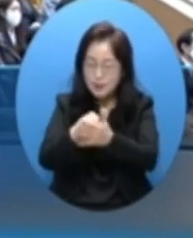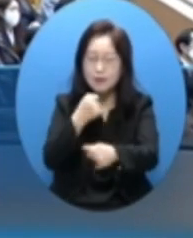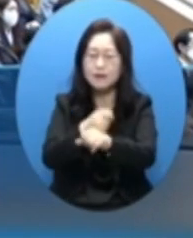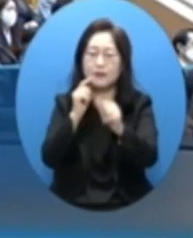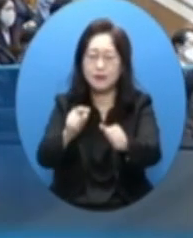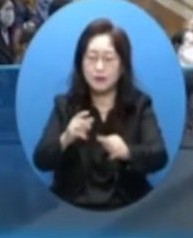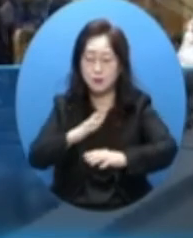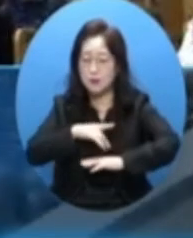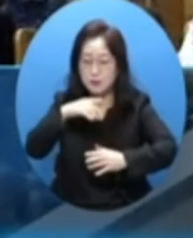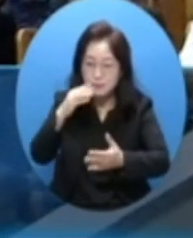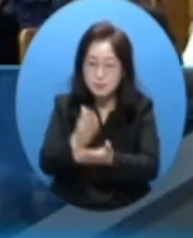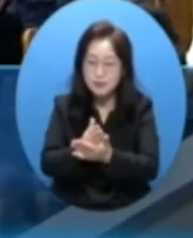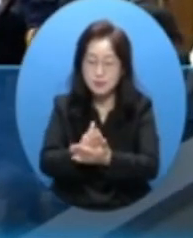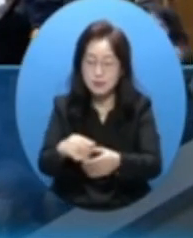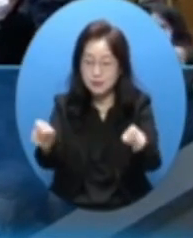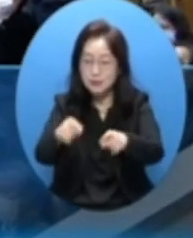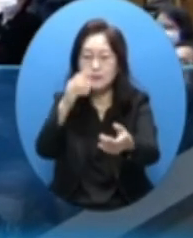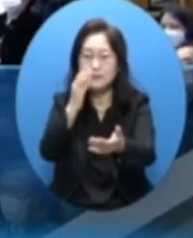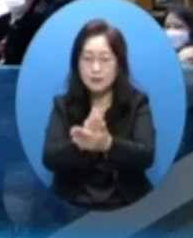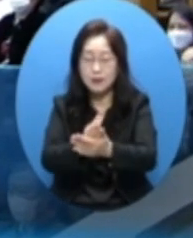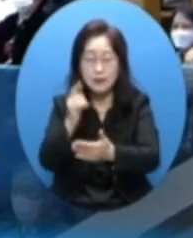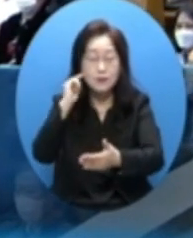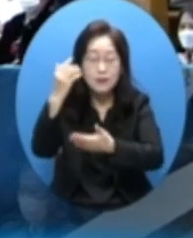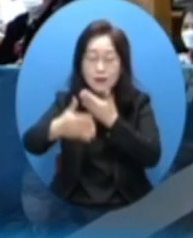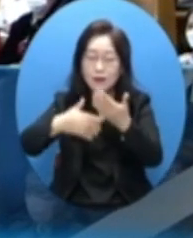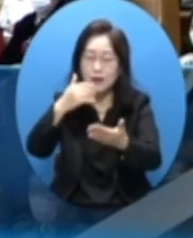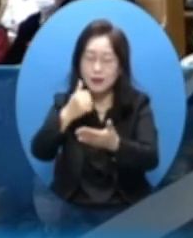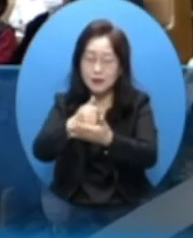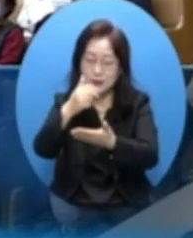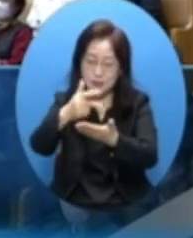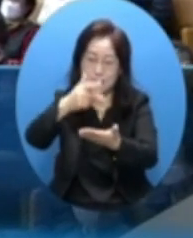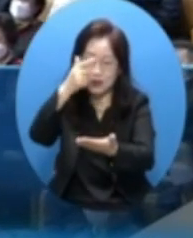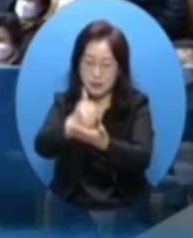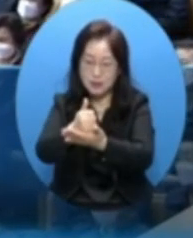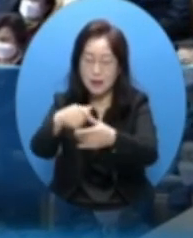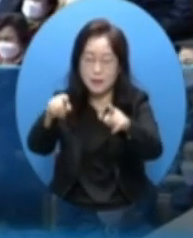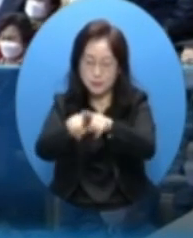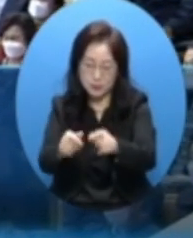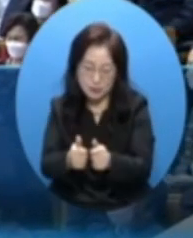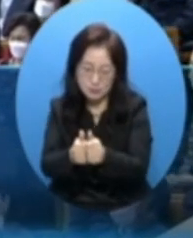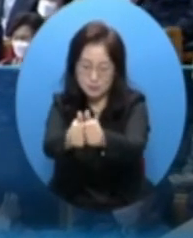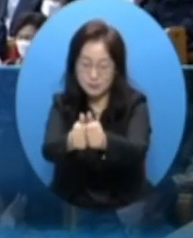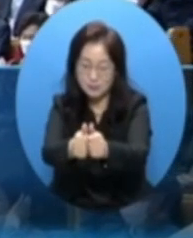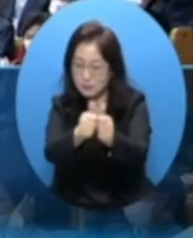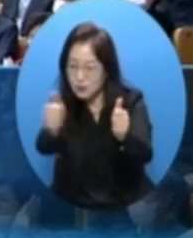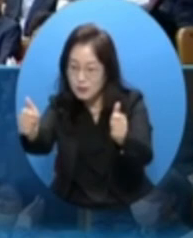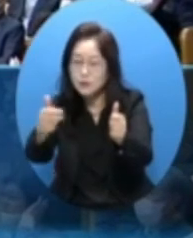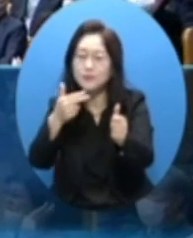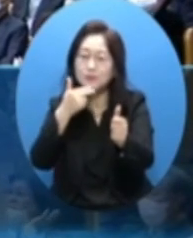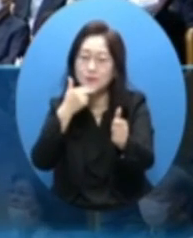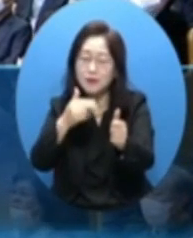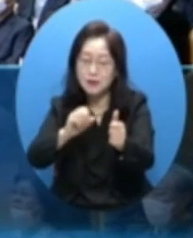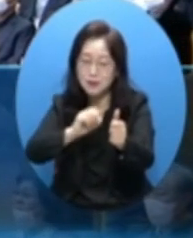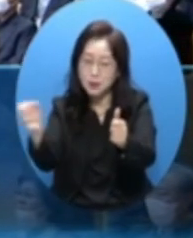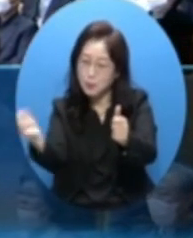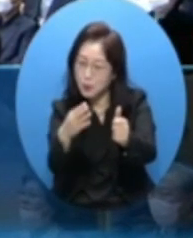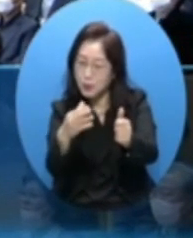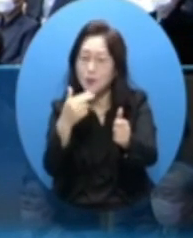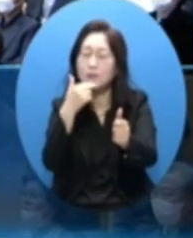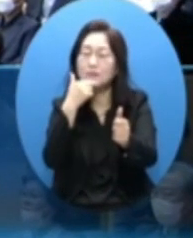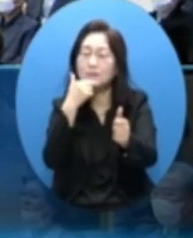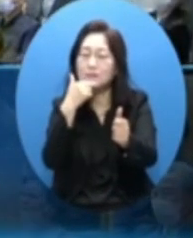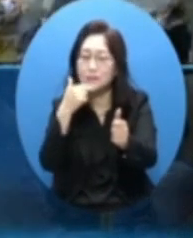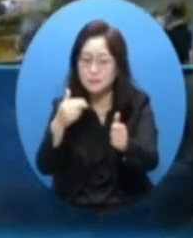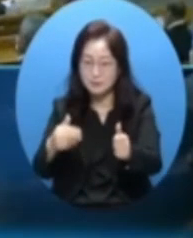두려워하지 말라 그들 앞에서 떨지 말라이는 내 하나님 야외 그가 너와 함께 가시며 결코 너를 떠나지 아니하시며 버리지 아니하실